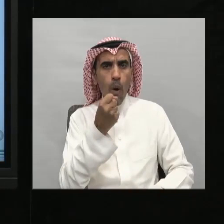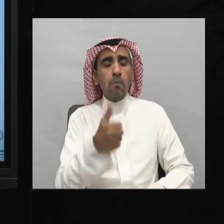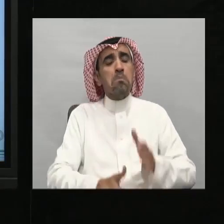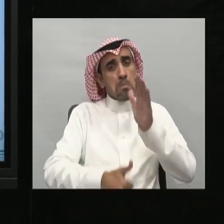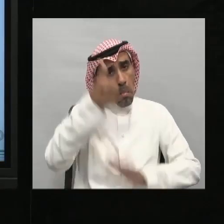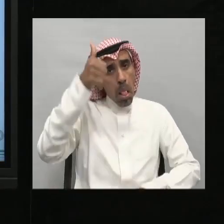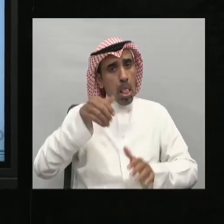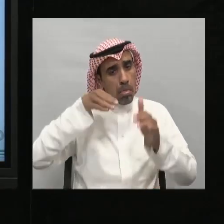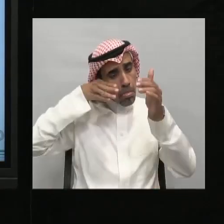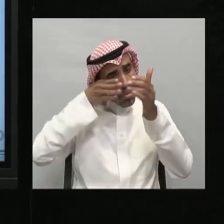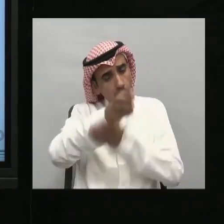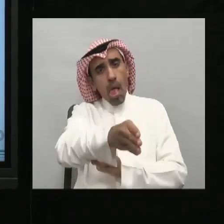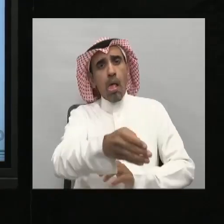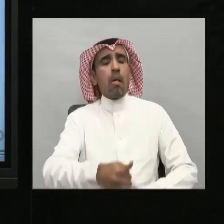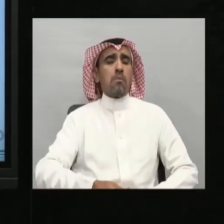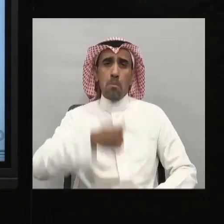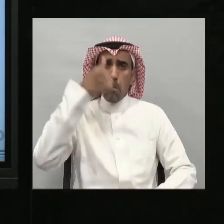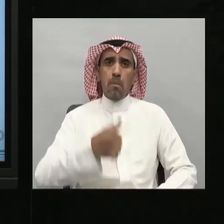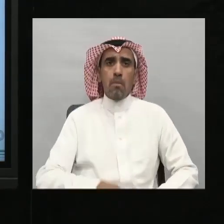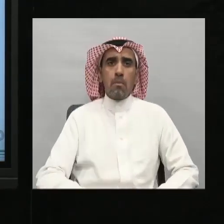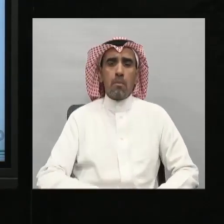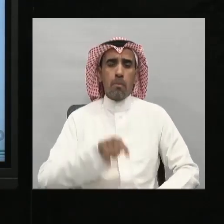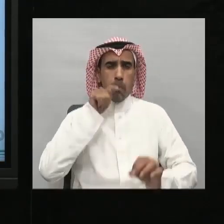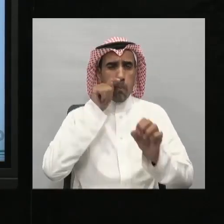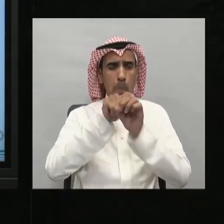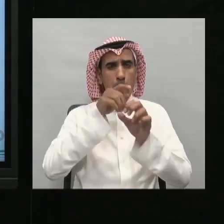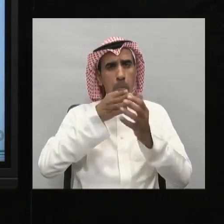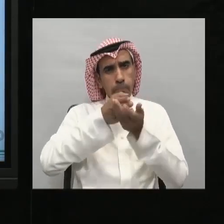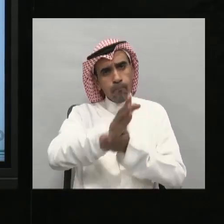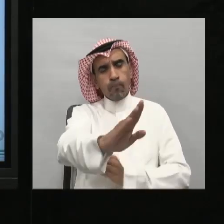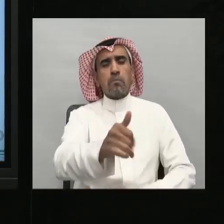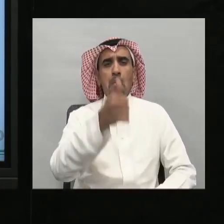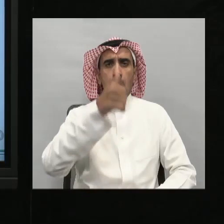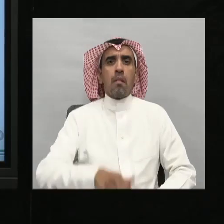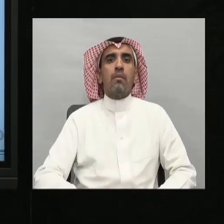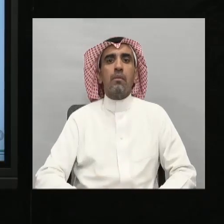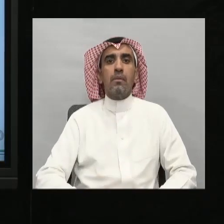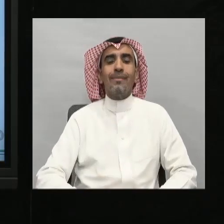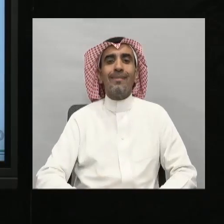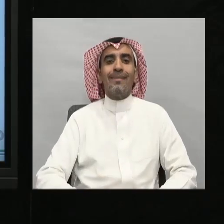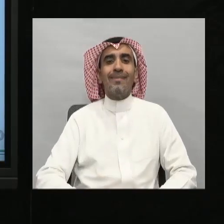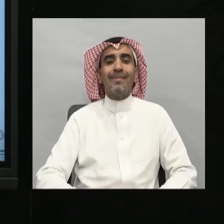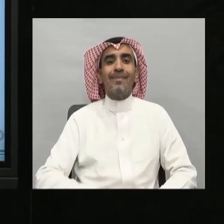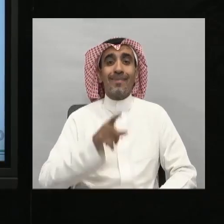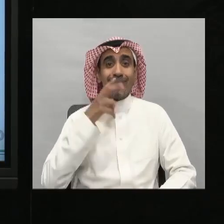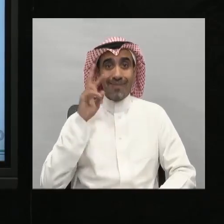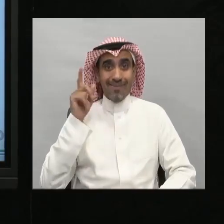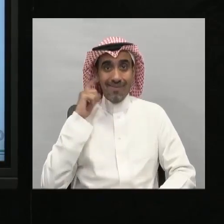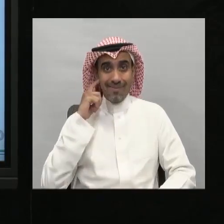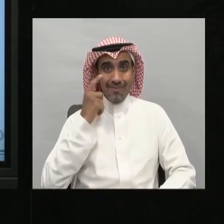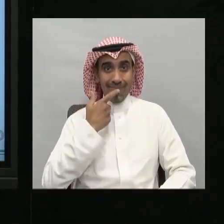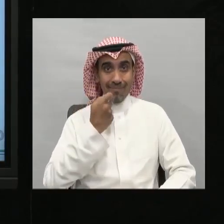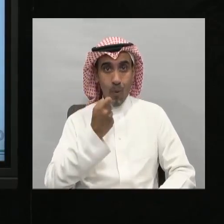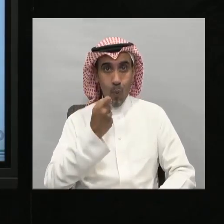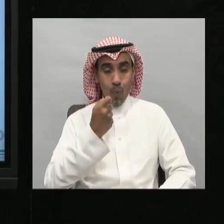ذلك تستطيع اللاسعات على اختراق هذا الغشاء أو هذه القشرة